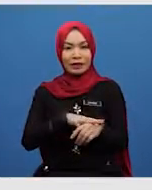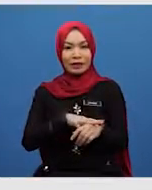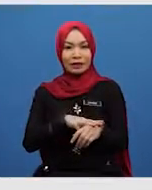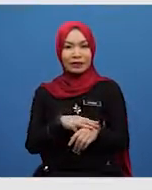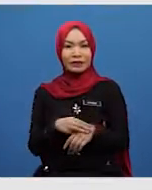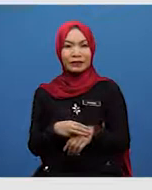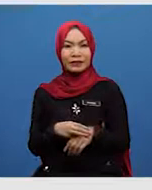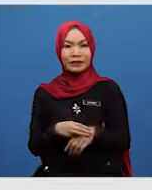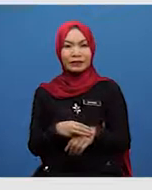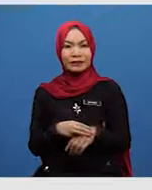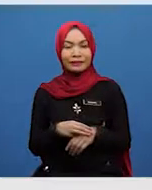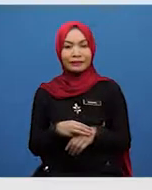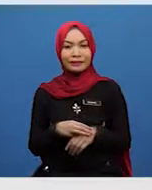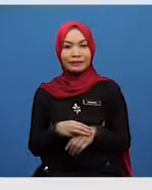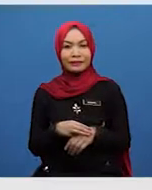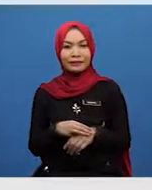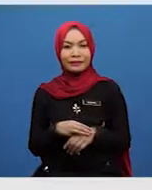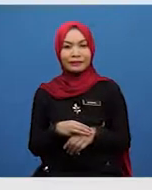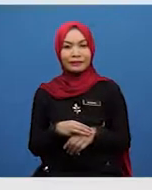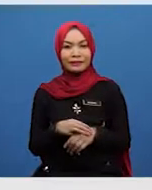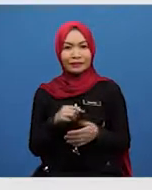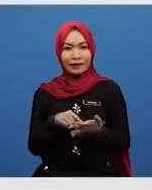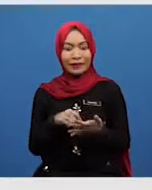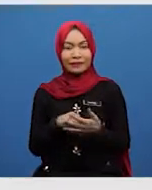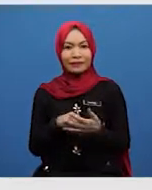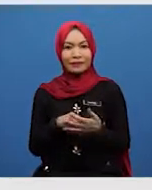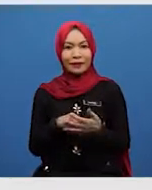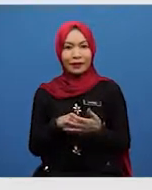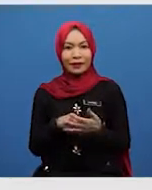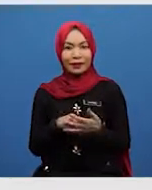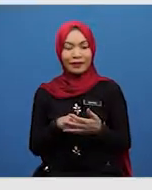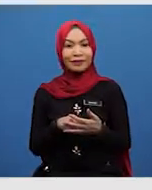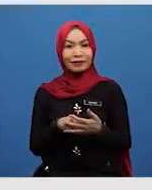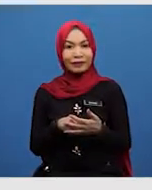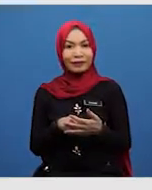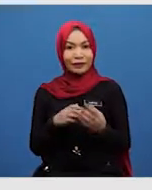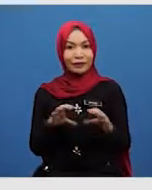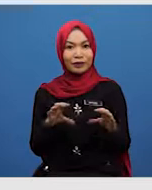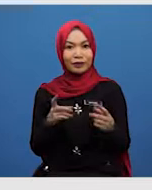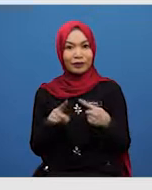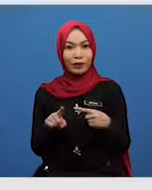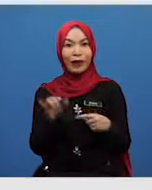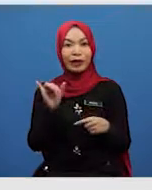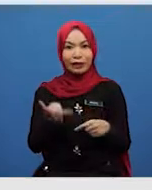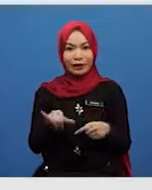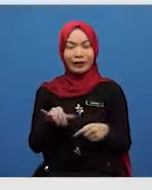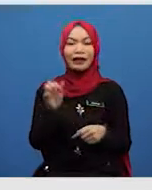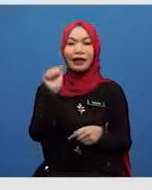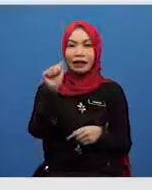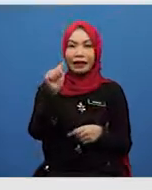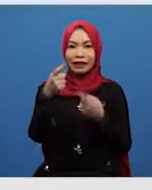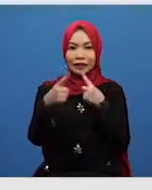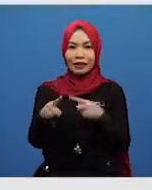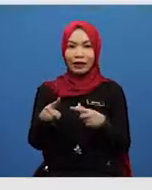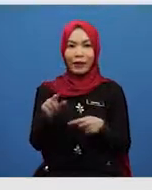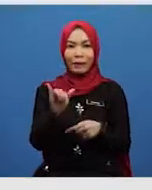hai yo yo jawabannya ialah Hei yaitu terus